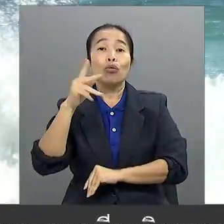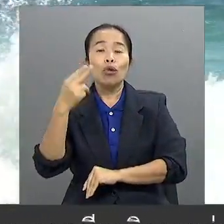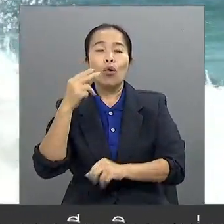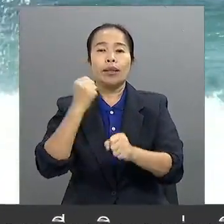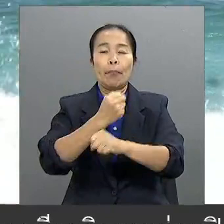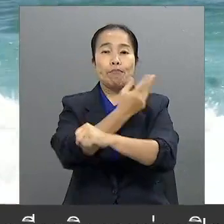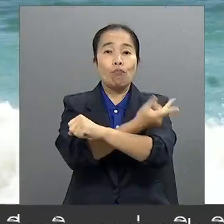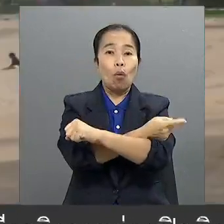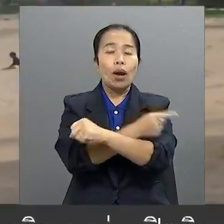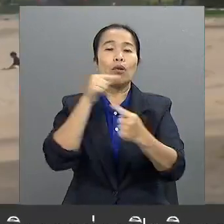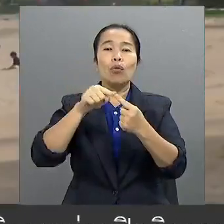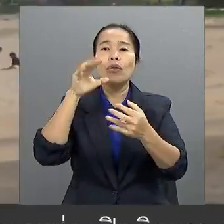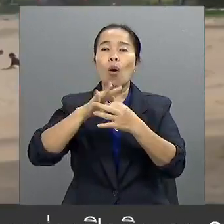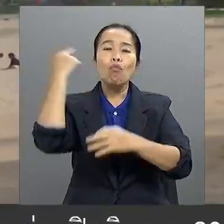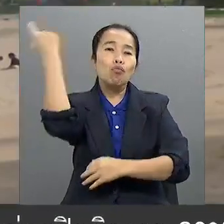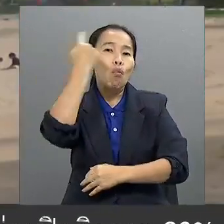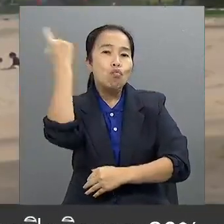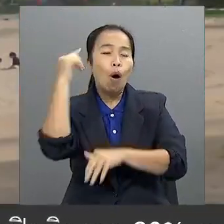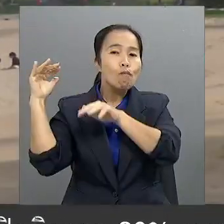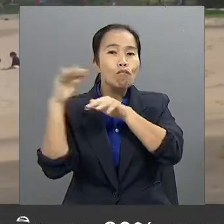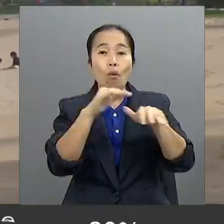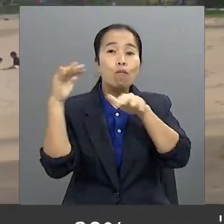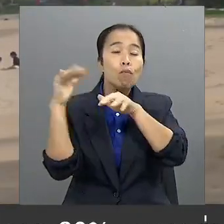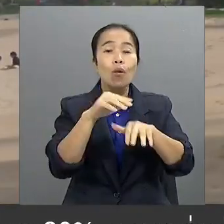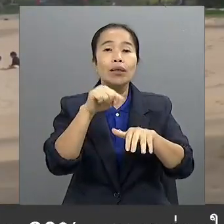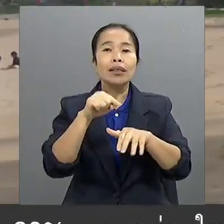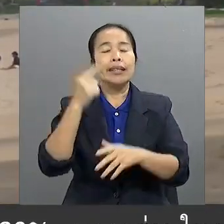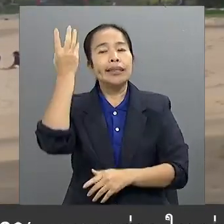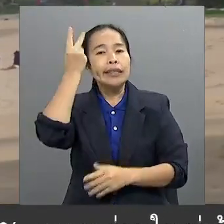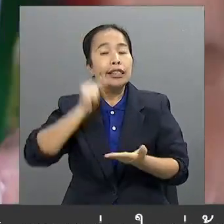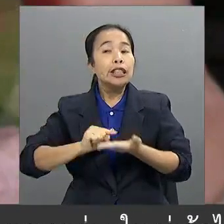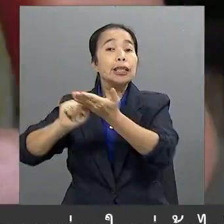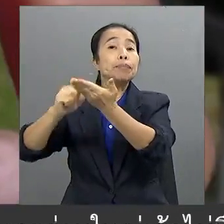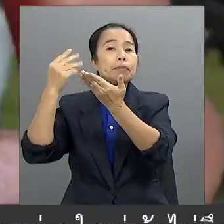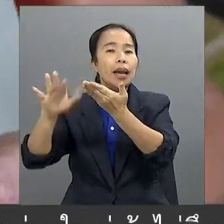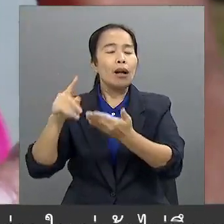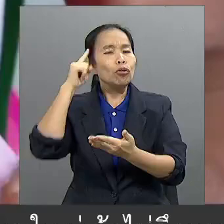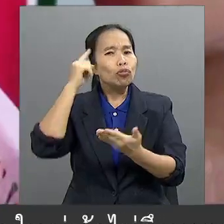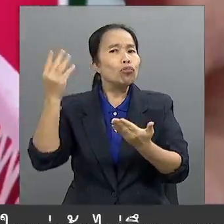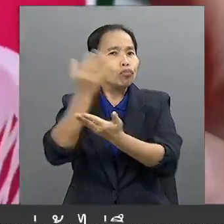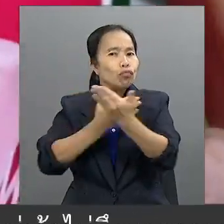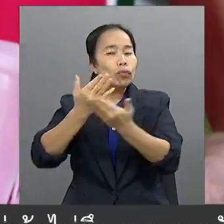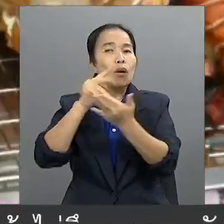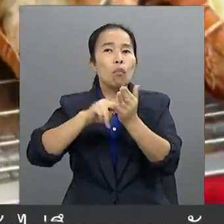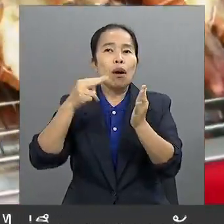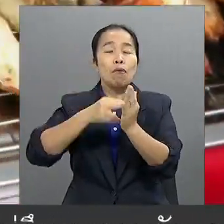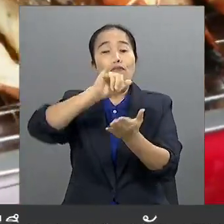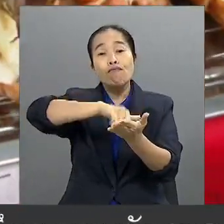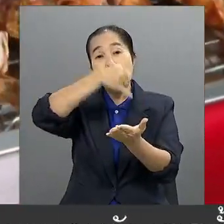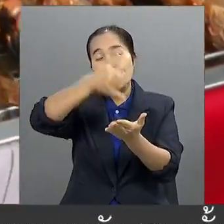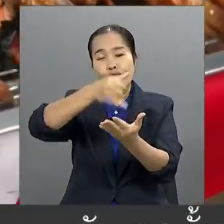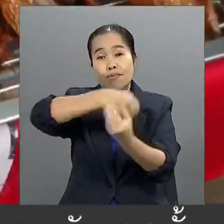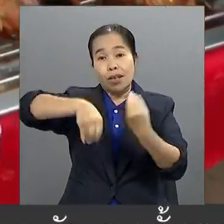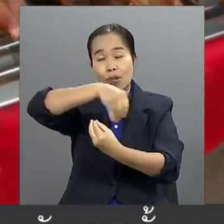Stay ให้กับจังหวัดและก็สบคชุดเล็กไปพิจารณาเป็นแนวทางในการฟื้นเศรษฐกิจในระยะยาวค่ะประเมินว่าภูเก็ตนั้น